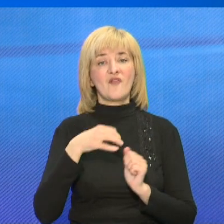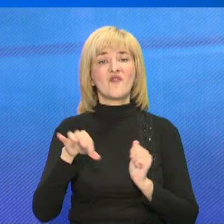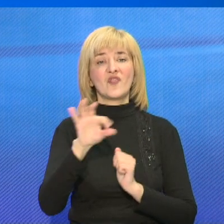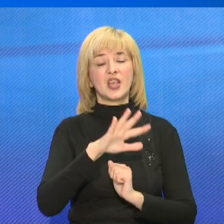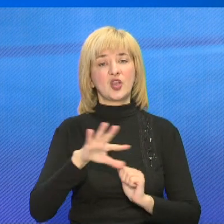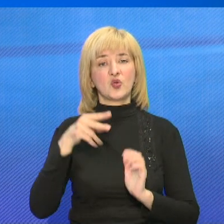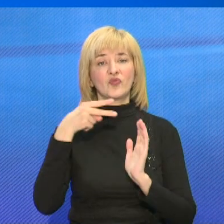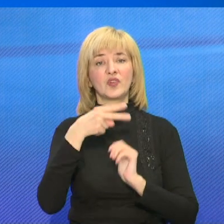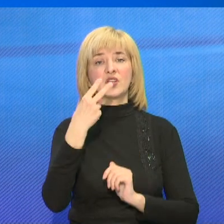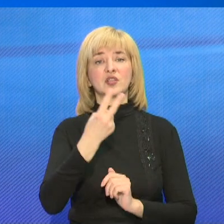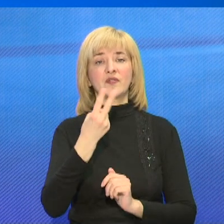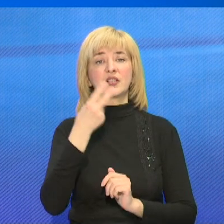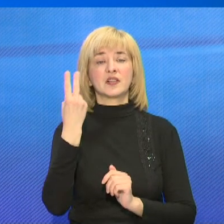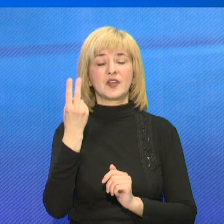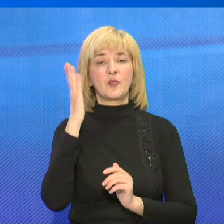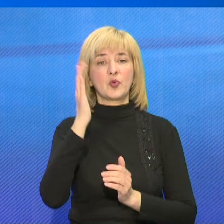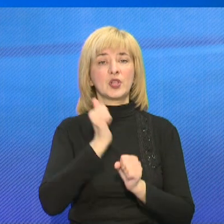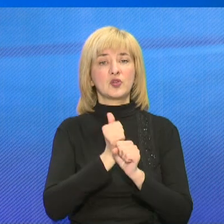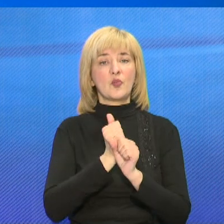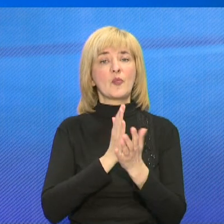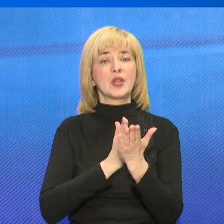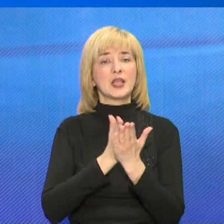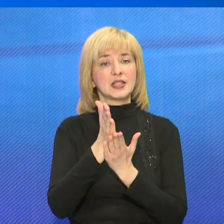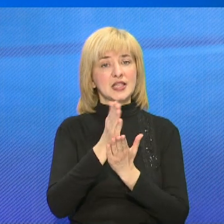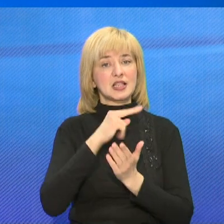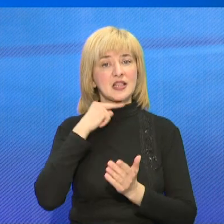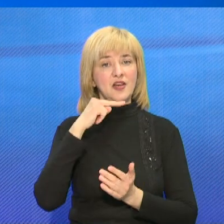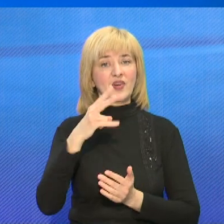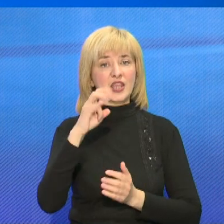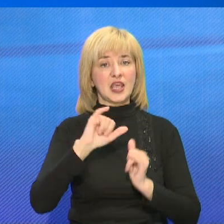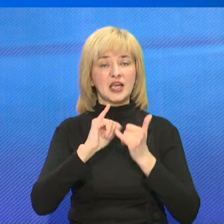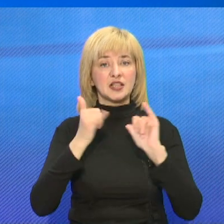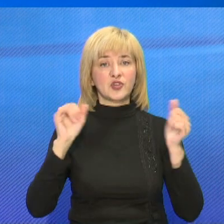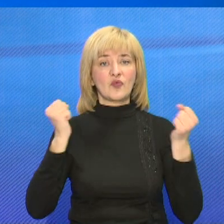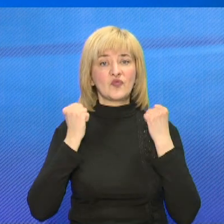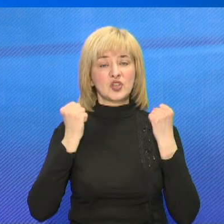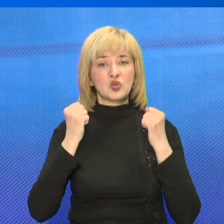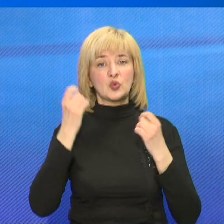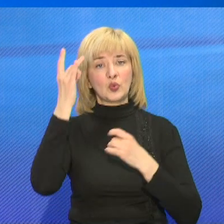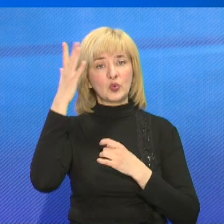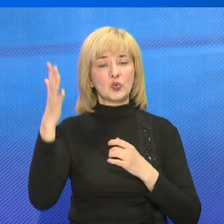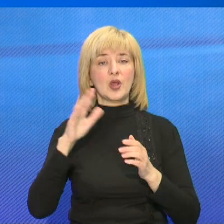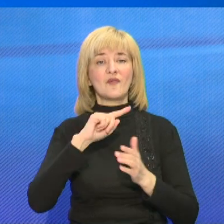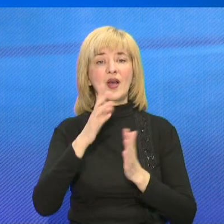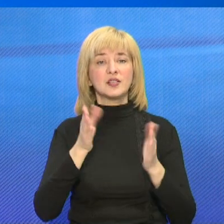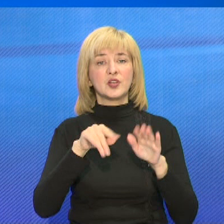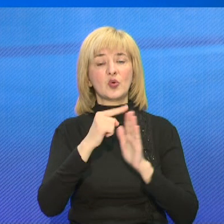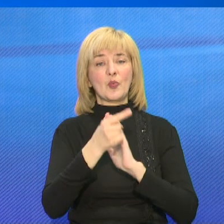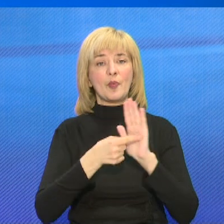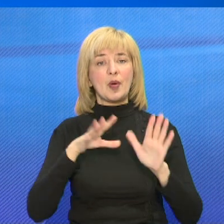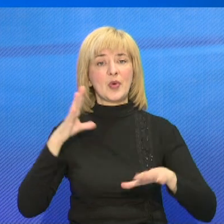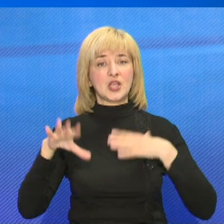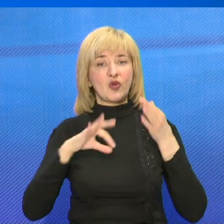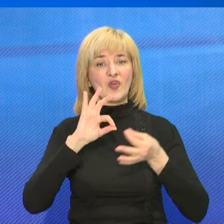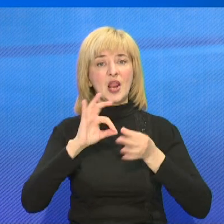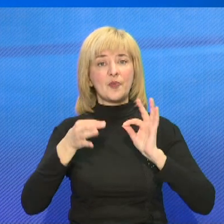рэгіёне ў 2022-м будзе зроблена стаўка на развіццё фізічнай культуры. Таксама застаюцца пытанні па падрыхтоўцы да алімпійскіх гульняў